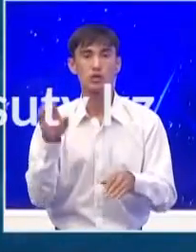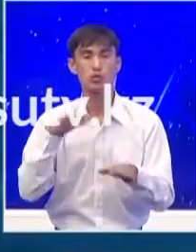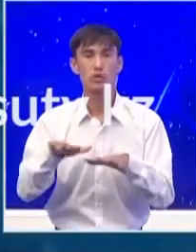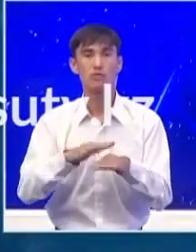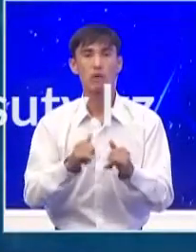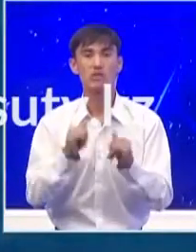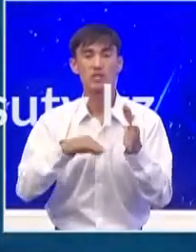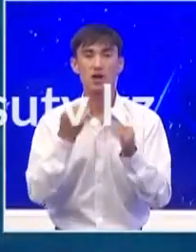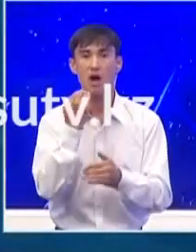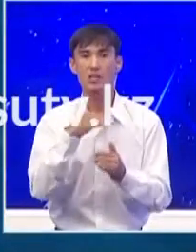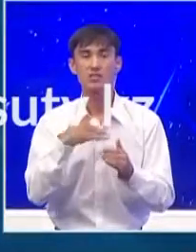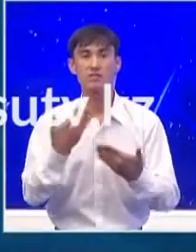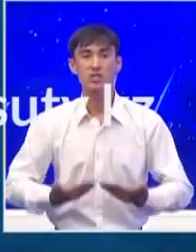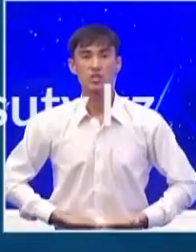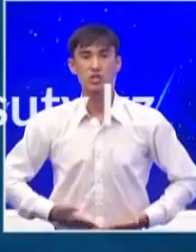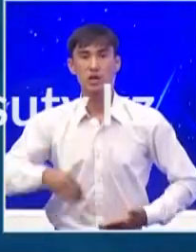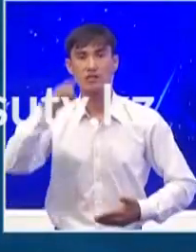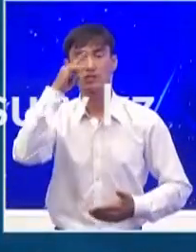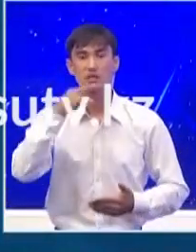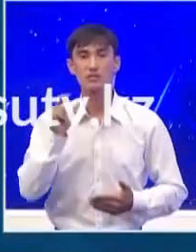повышение качества жизни казахстанцев